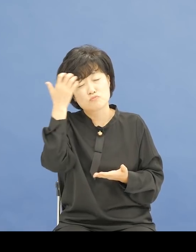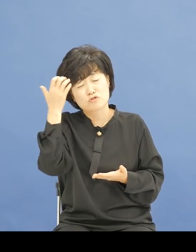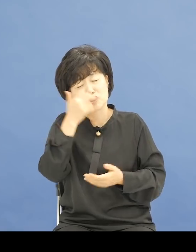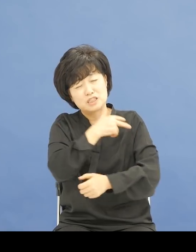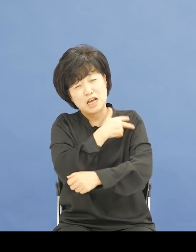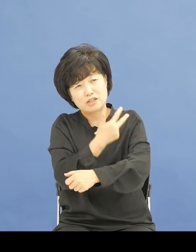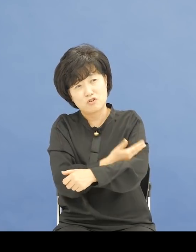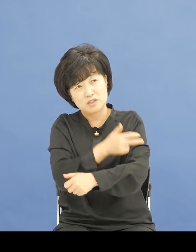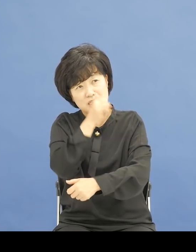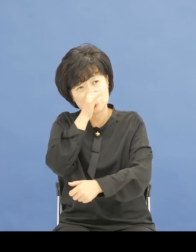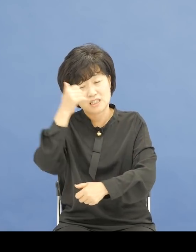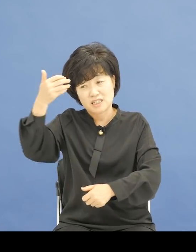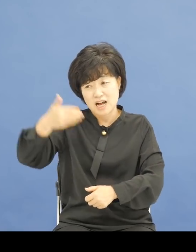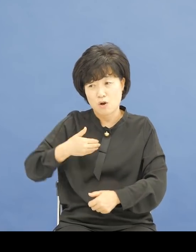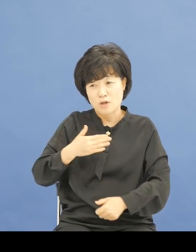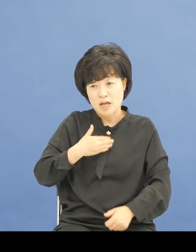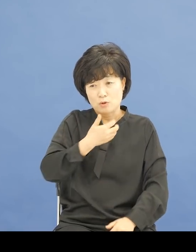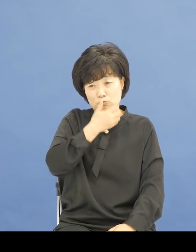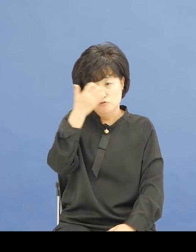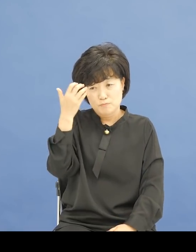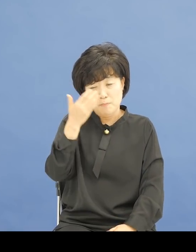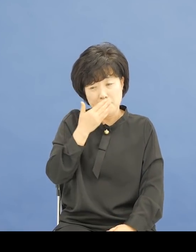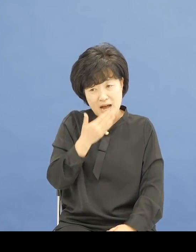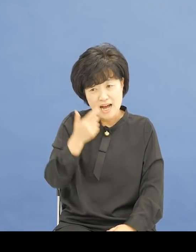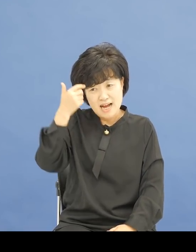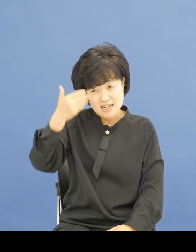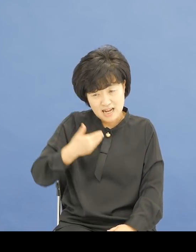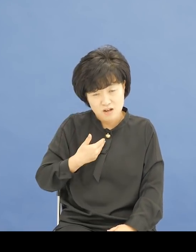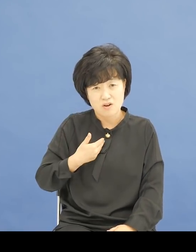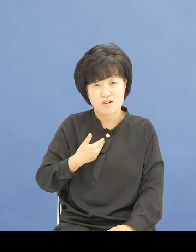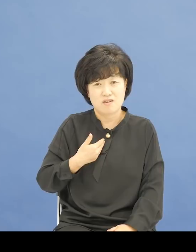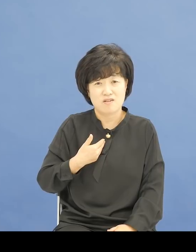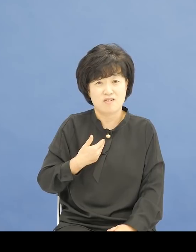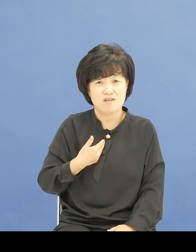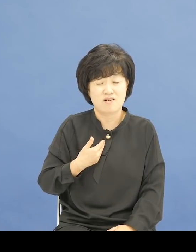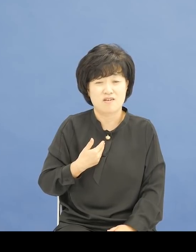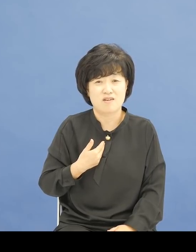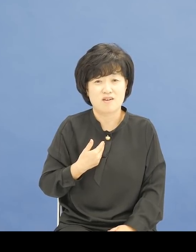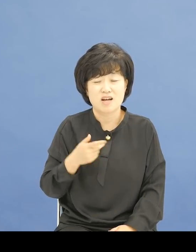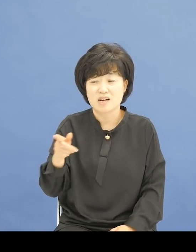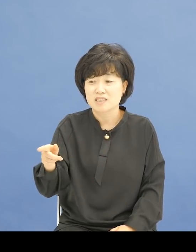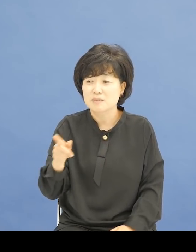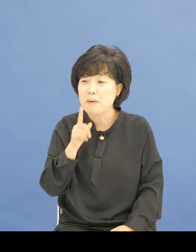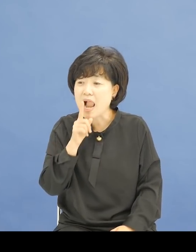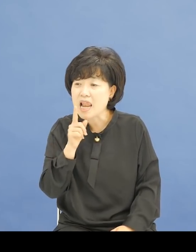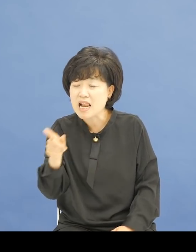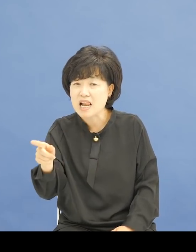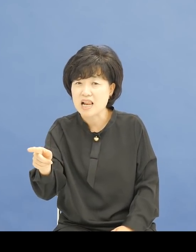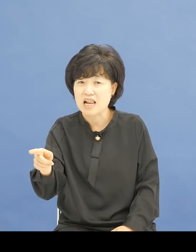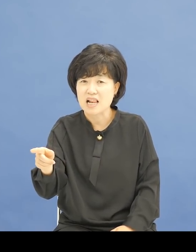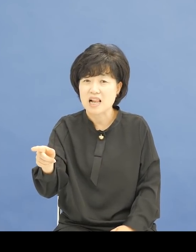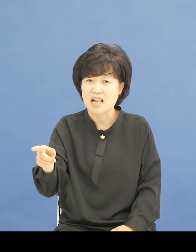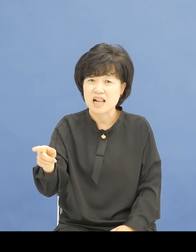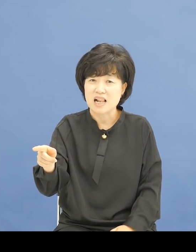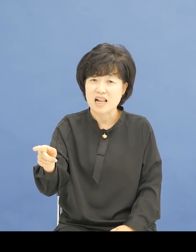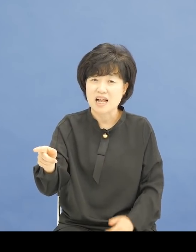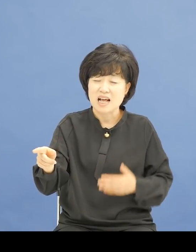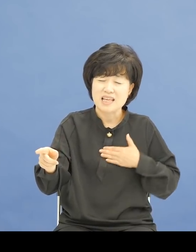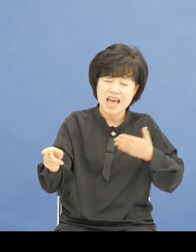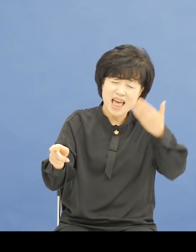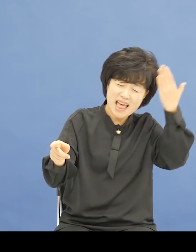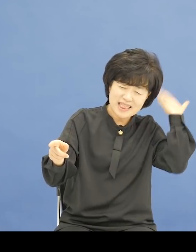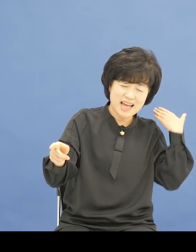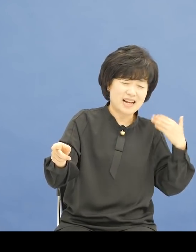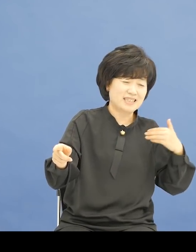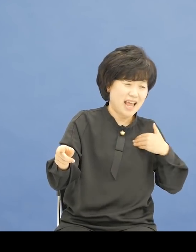자격이 있나요? 저도 꿈이란 걸 꿀 자격이 있나요? 10대 학생이. 근데 그 고백이 제가